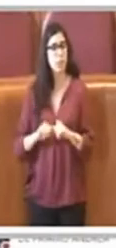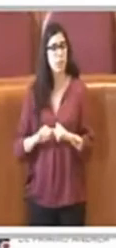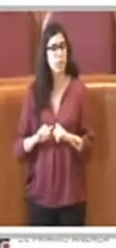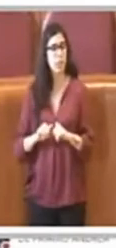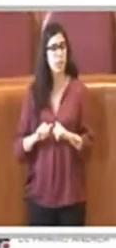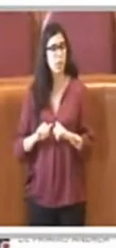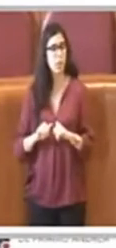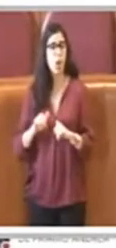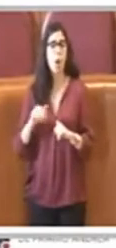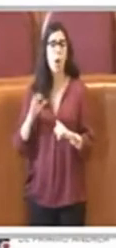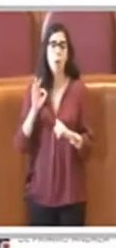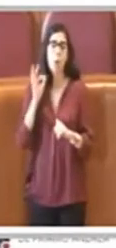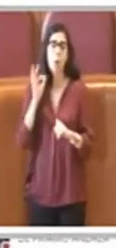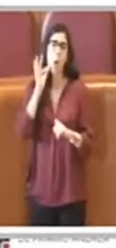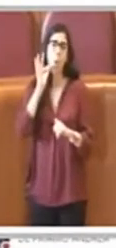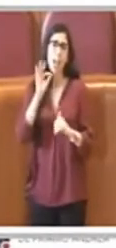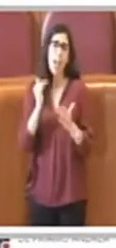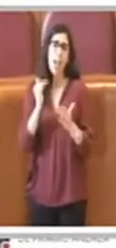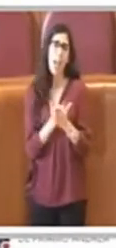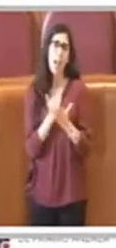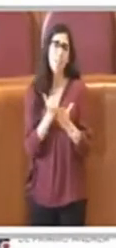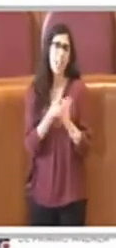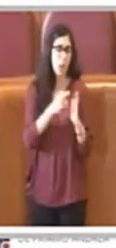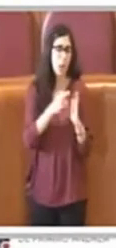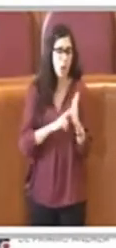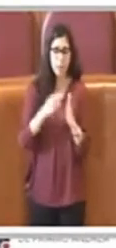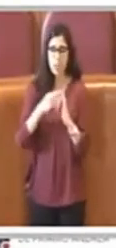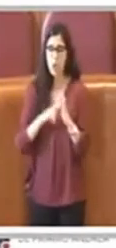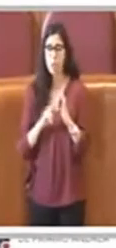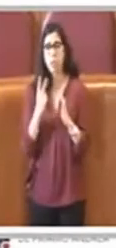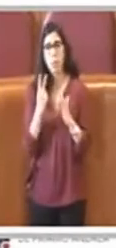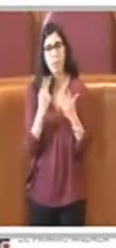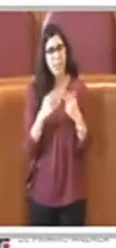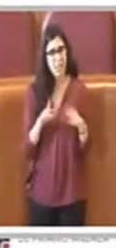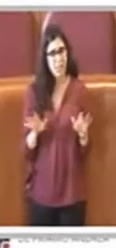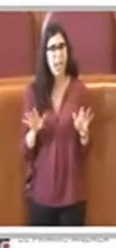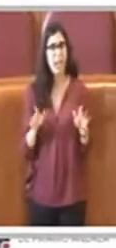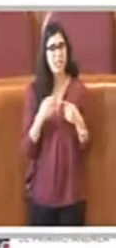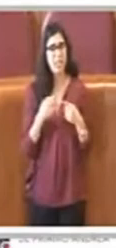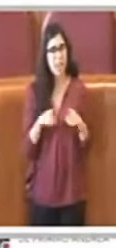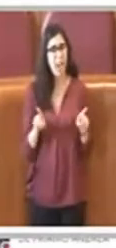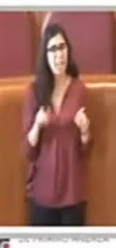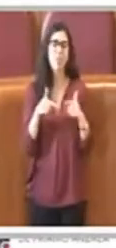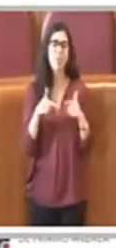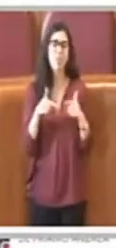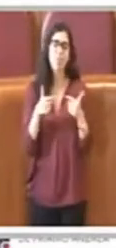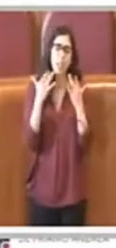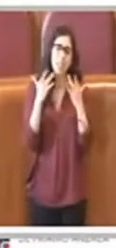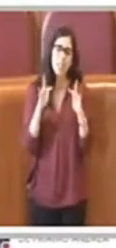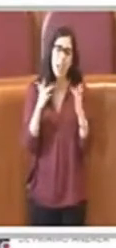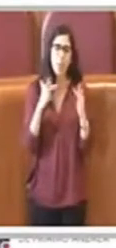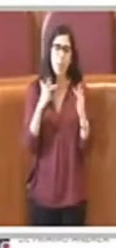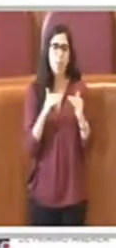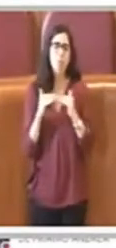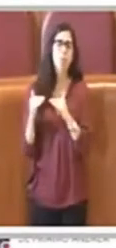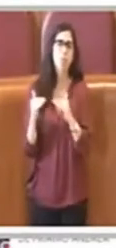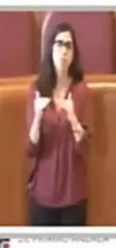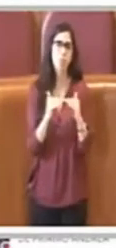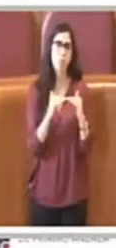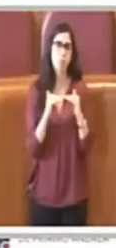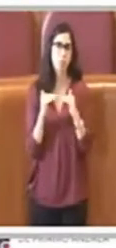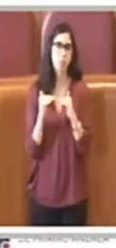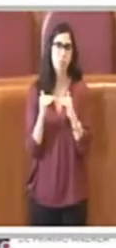non creare dei regolamenti diversi e quindi dare anche qui quella omogeneità che abbiamo più